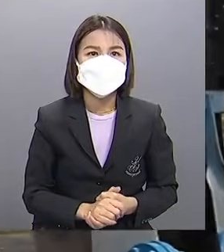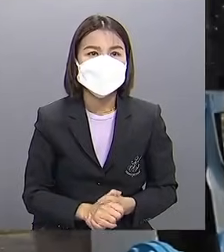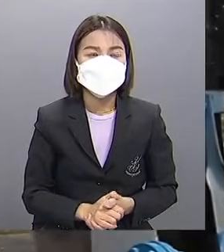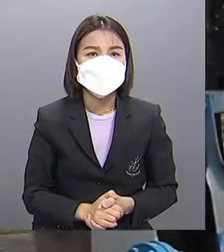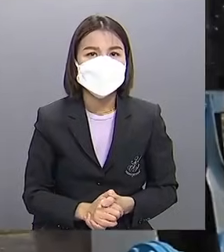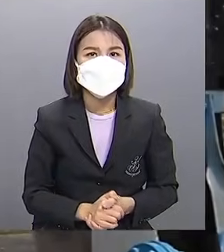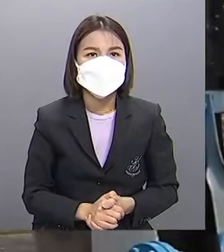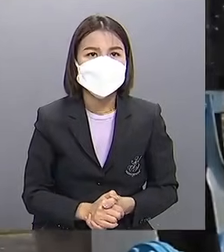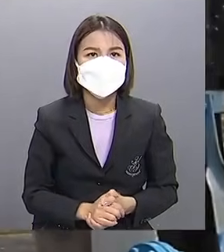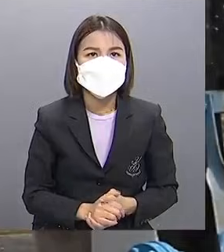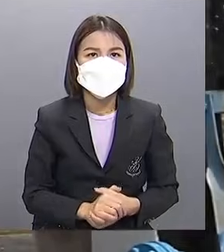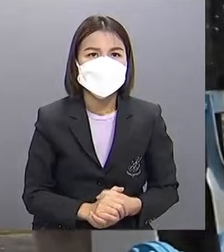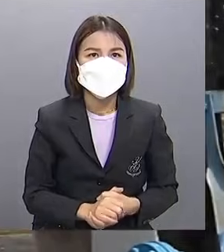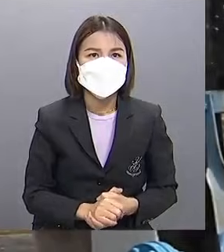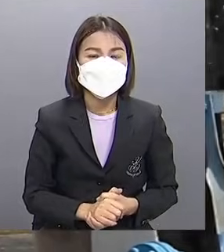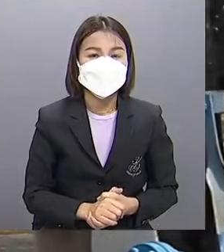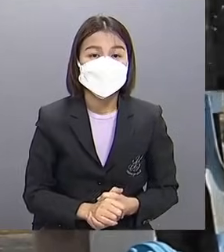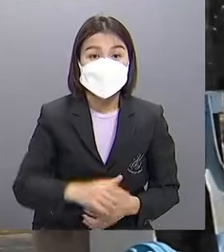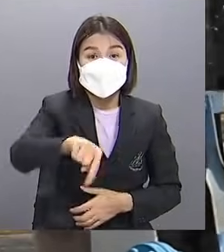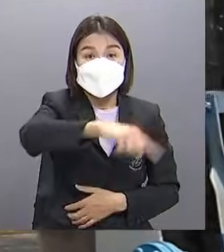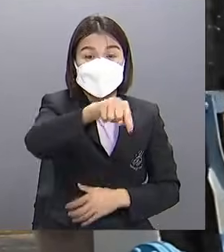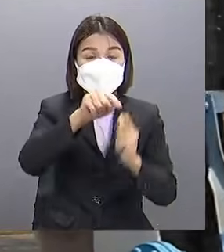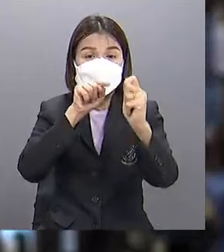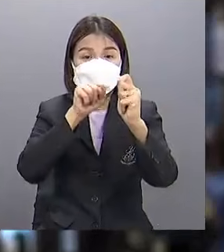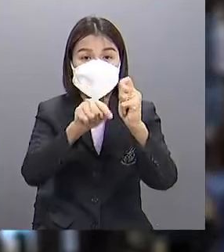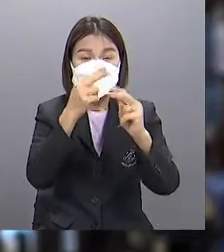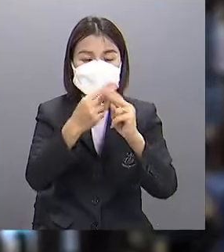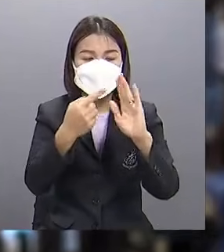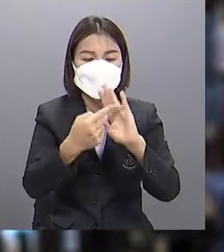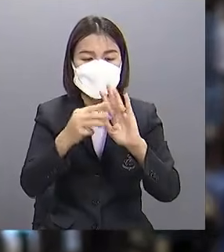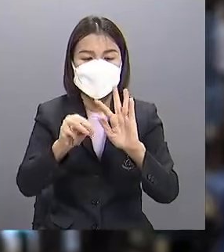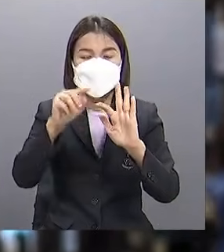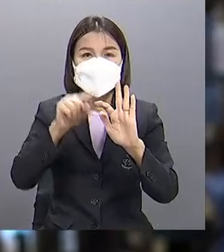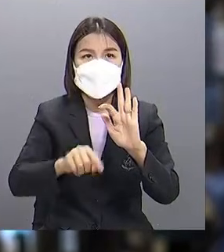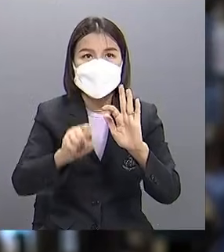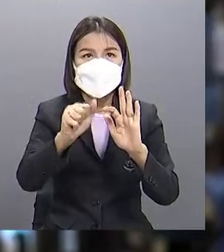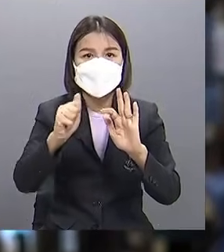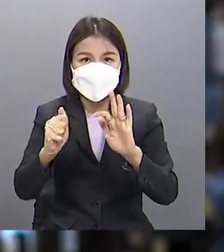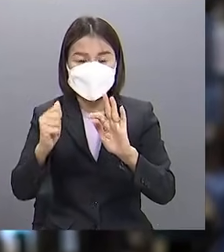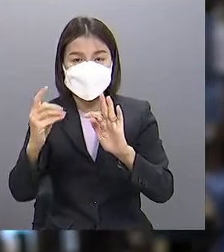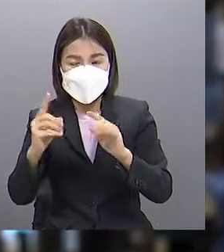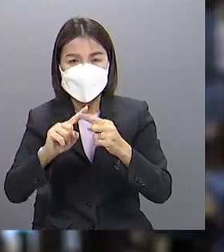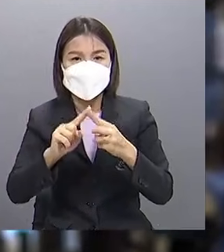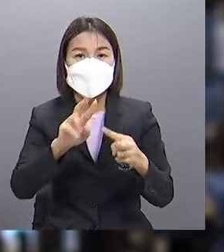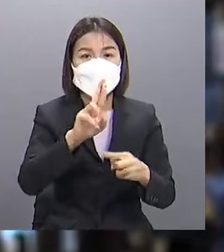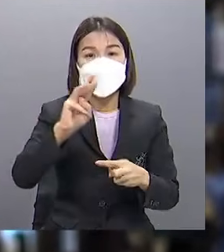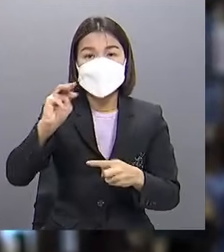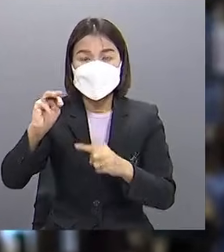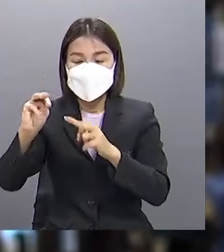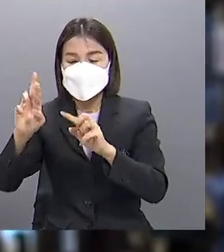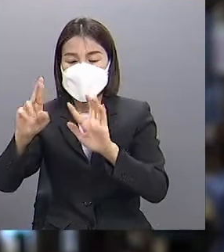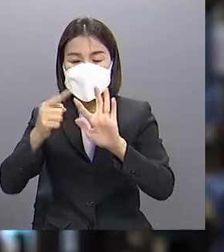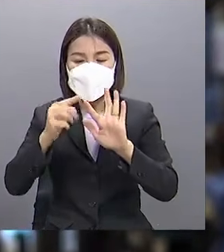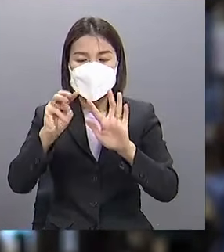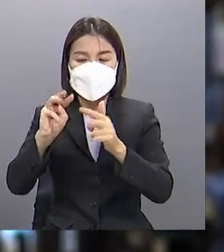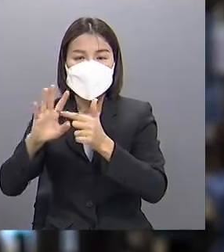ในพื้นที่อำเภอแม่สอดแม่ละมาดพบพระนะครับก็จะเป็นพื้นที่ที่มีความวิกฤตซ้